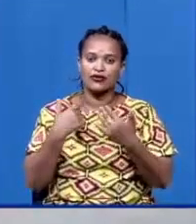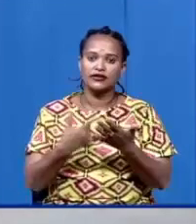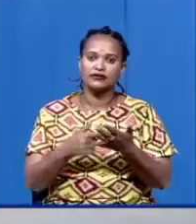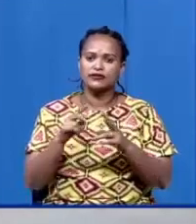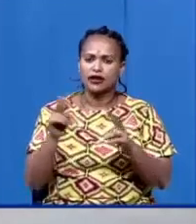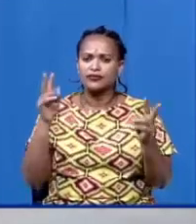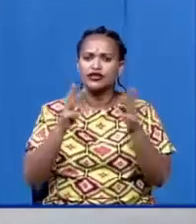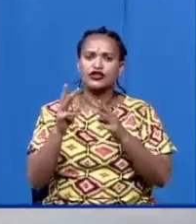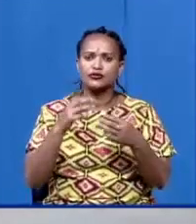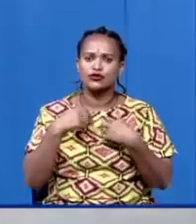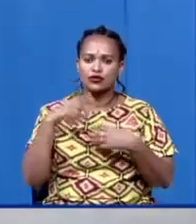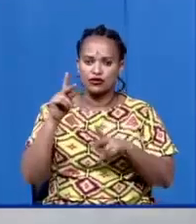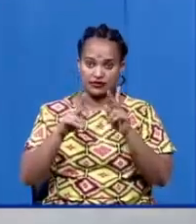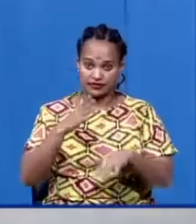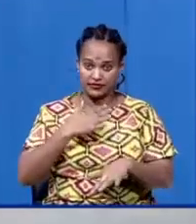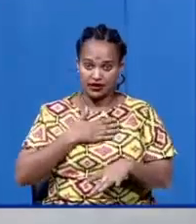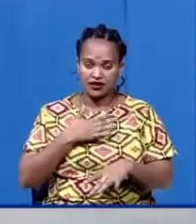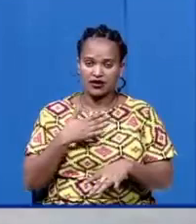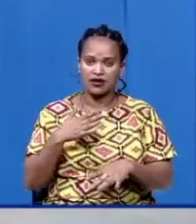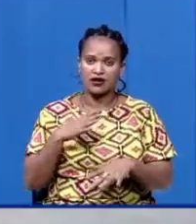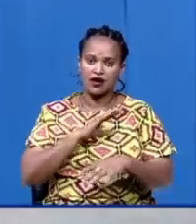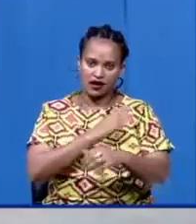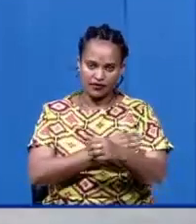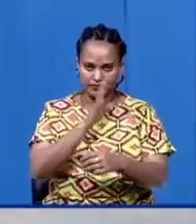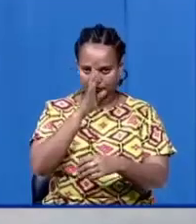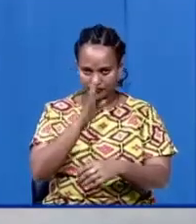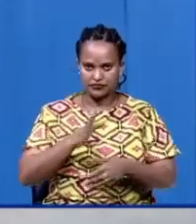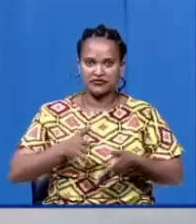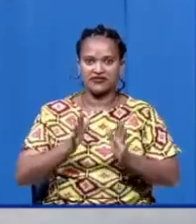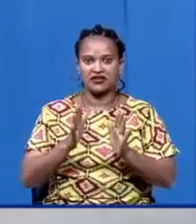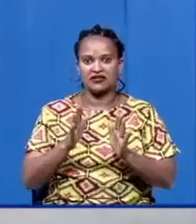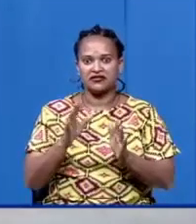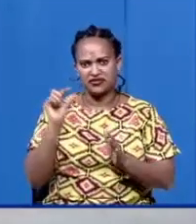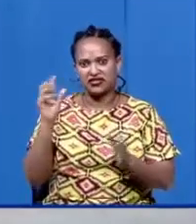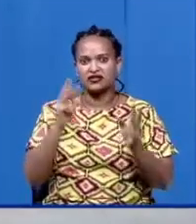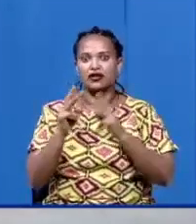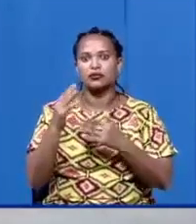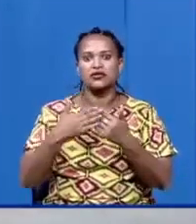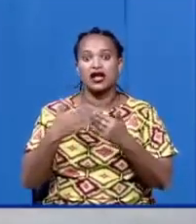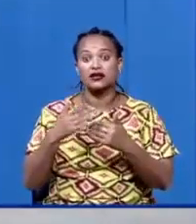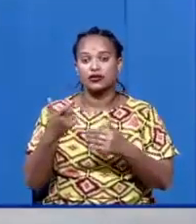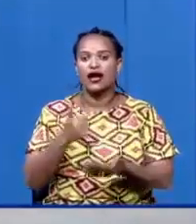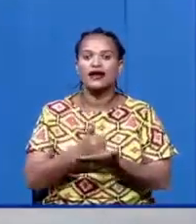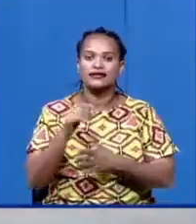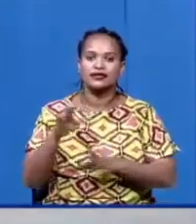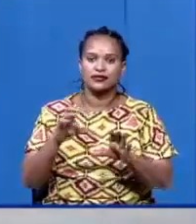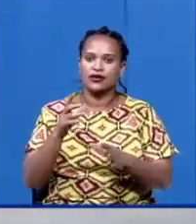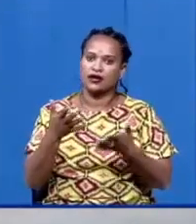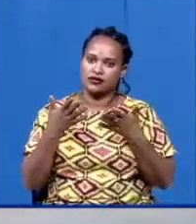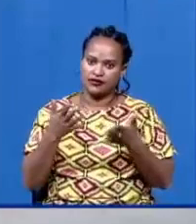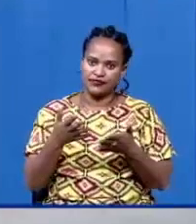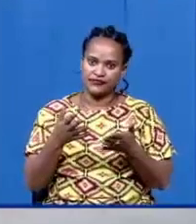بتعمي تسقي مزلو هزونا عقمي بزفقدا ولا نشتون تقم ونزق على الانتقونا حاجز كقورو إنا